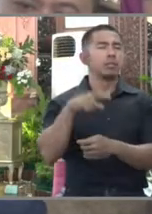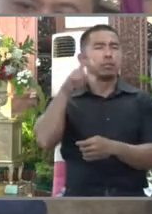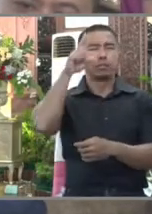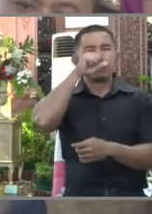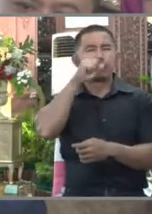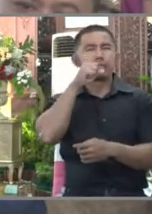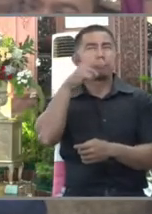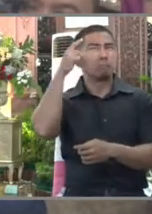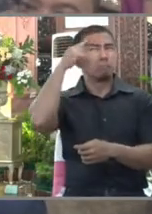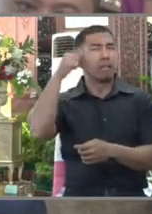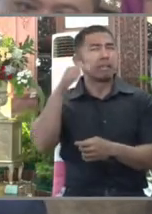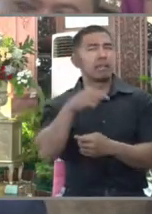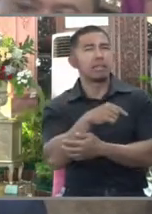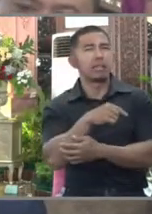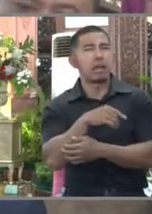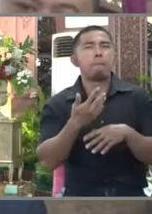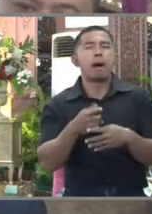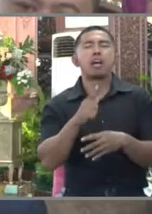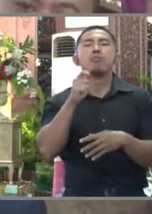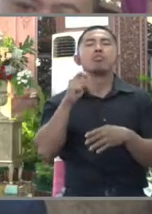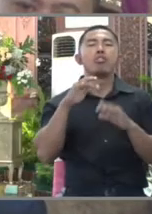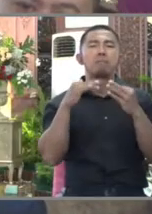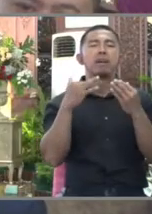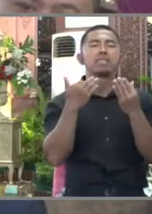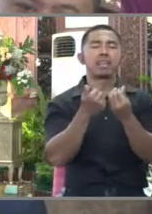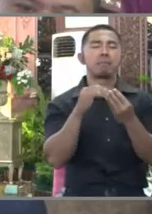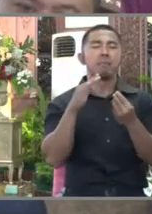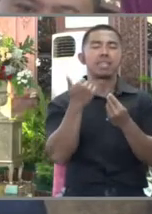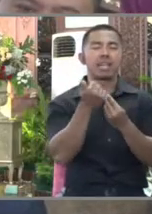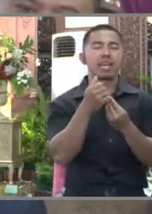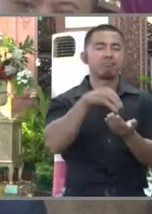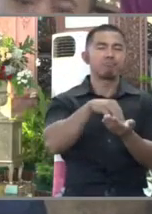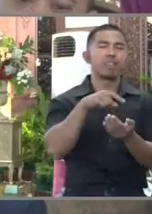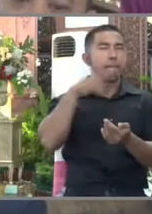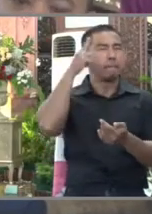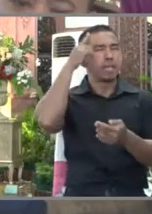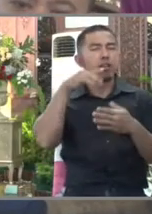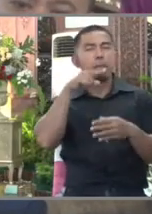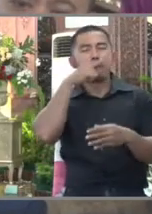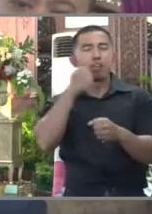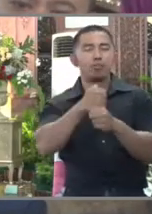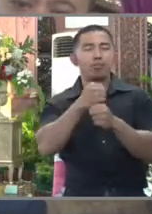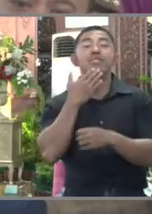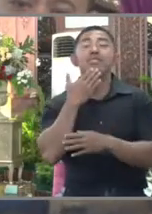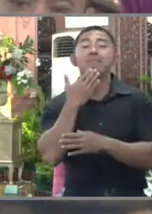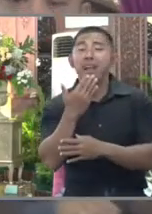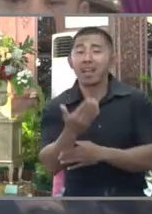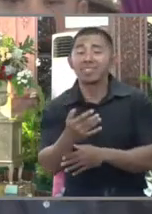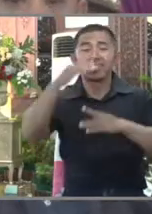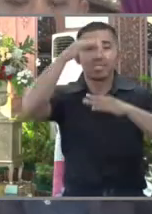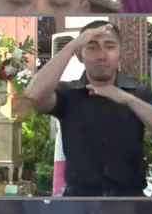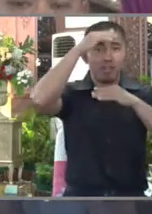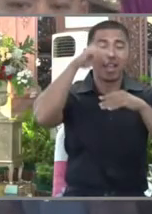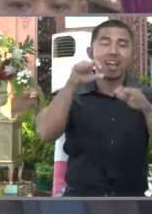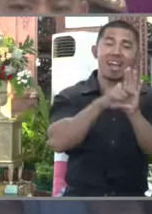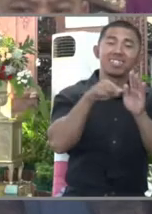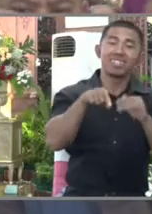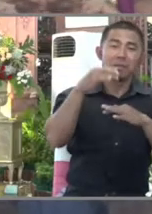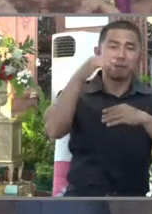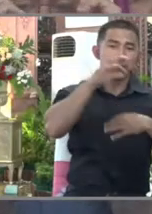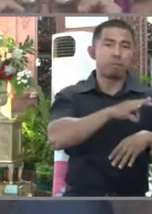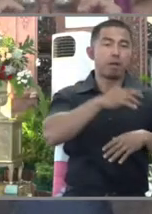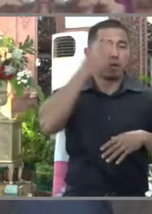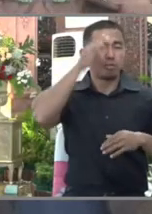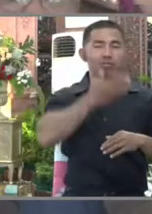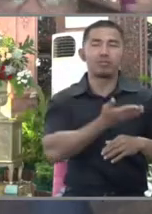untuk membayangkan kebutuhan masyarakat yang ada di daerah. Saya kira itu Pak Gubernur, terima kasih. Mudah-mudahan acara ini bermanfaat bagi